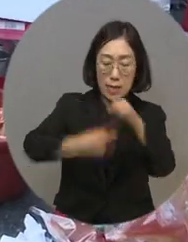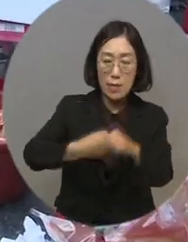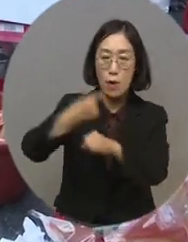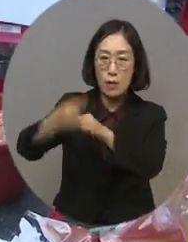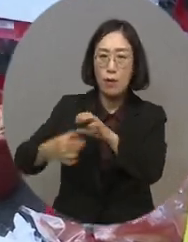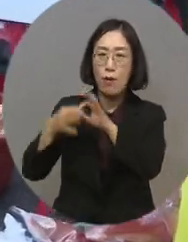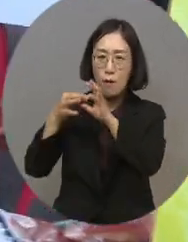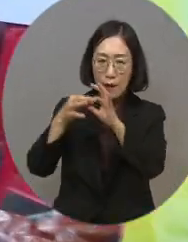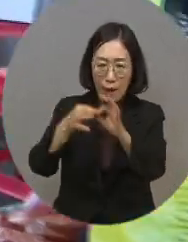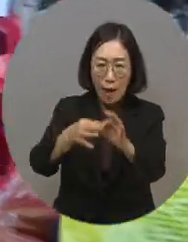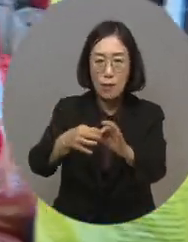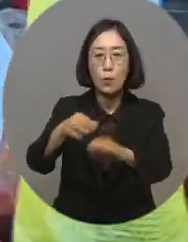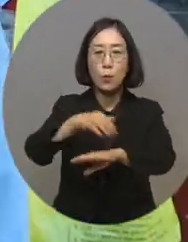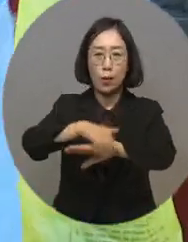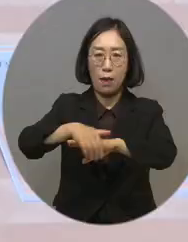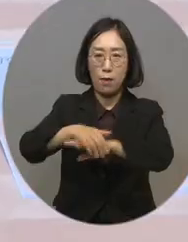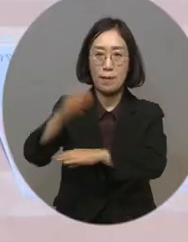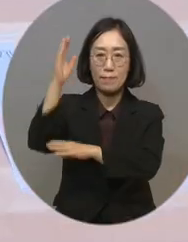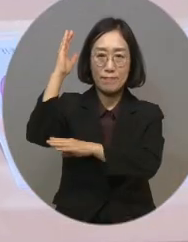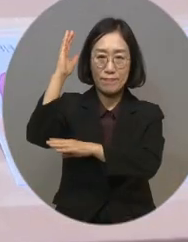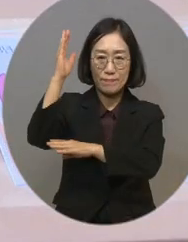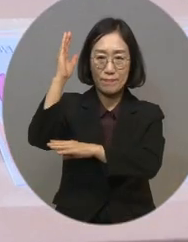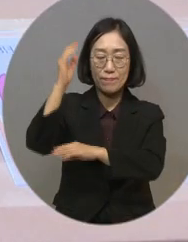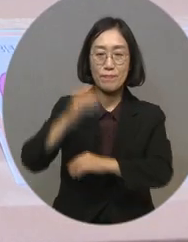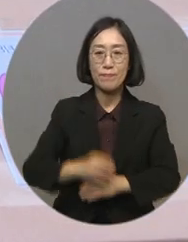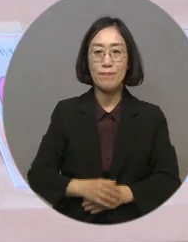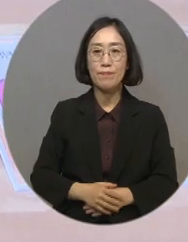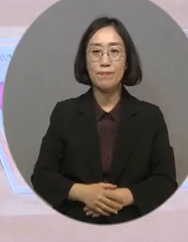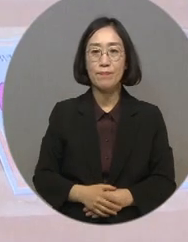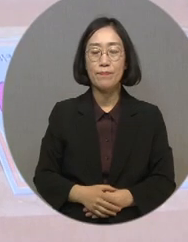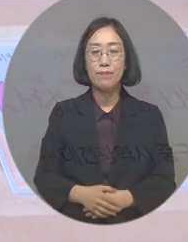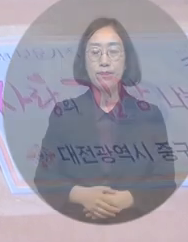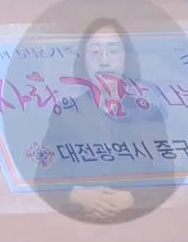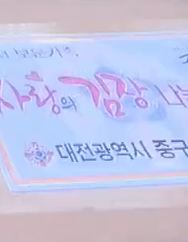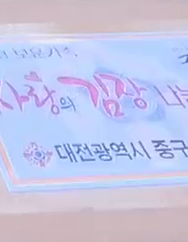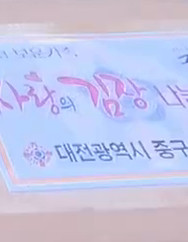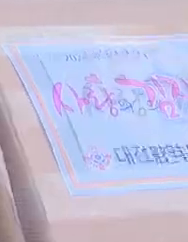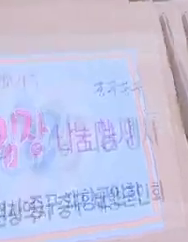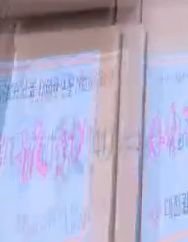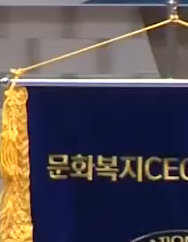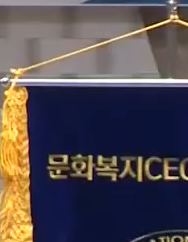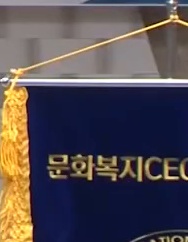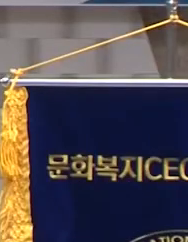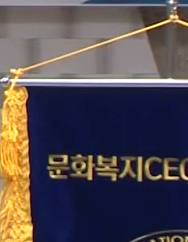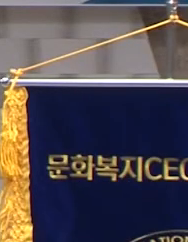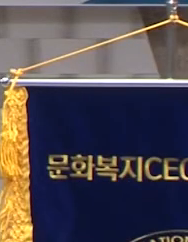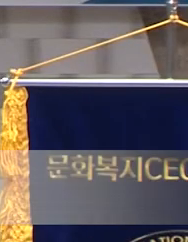지속적으로 펼쳐나가겠다고 다짐했습니다. 복지TV 뉴스 이준호 기자입니다.